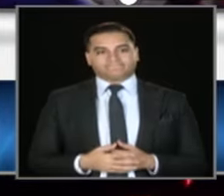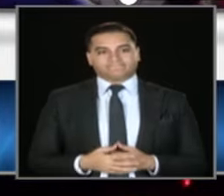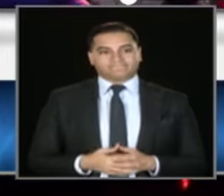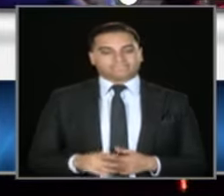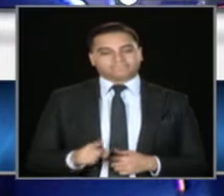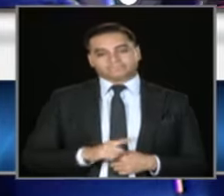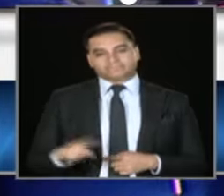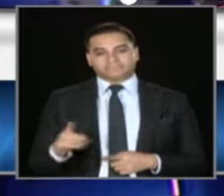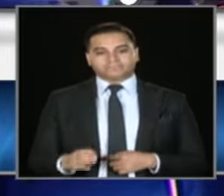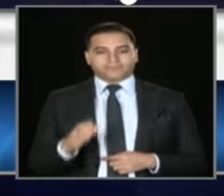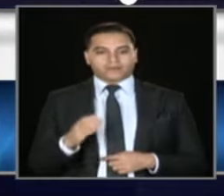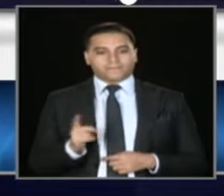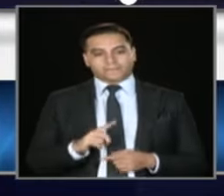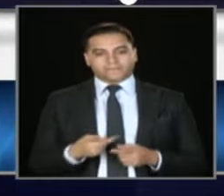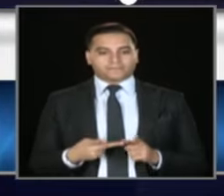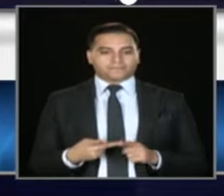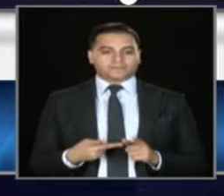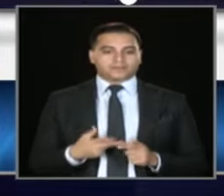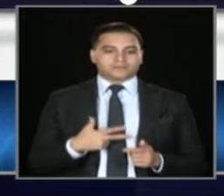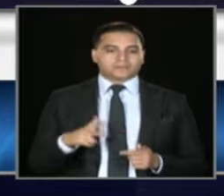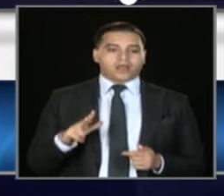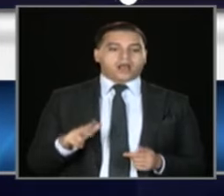لا، النسيج الضام.